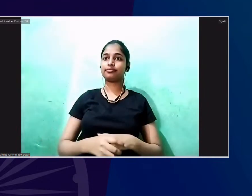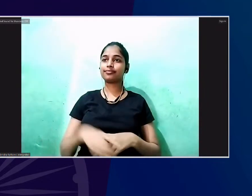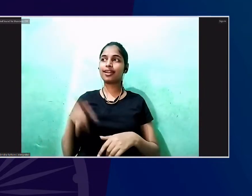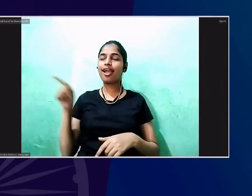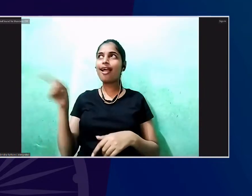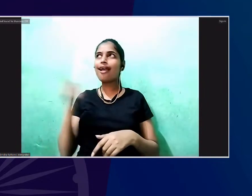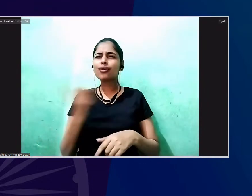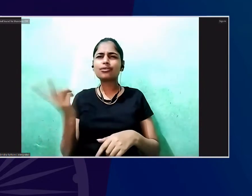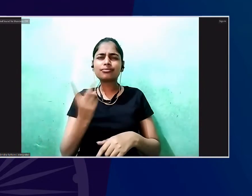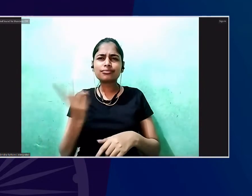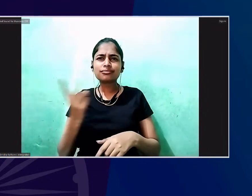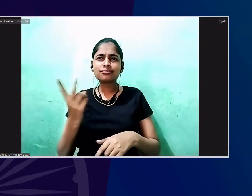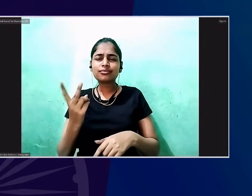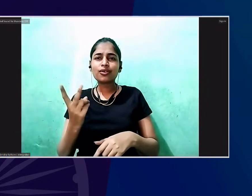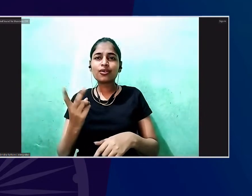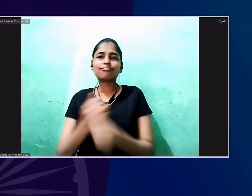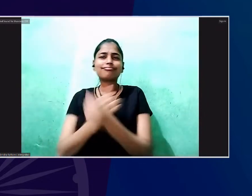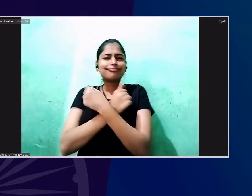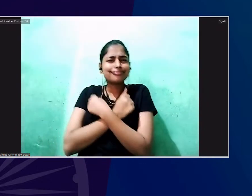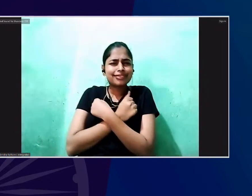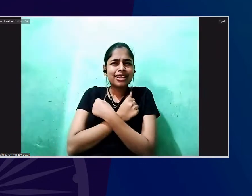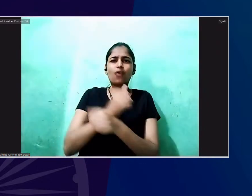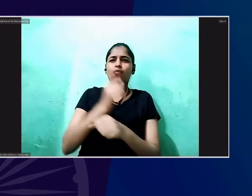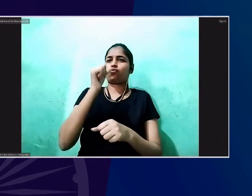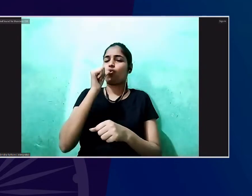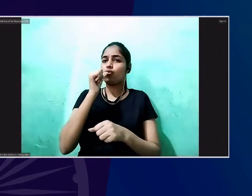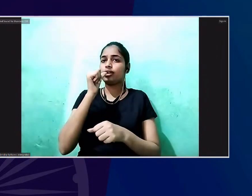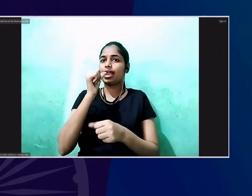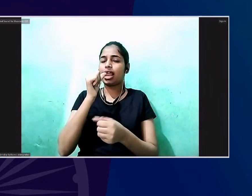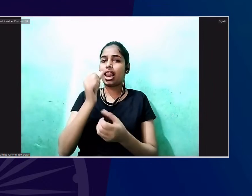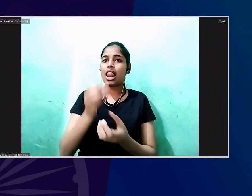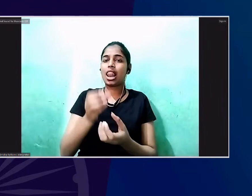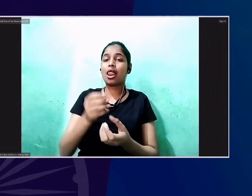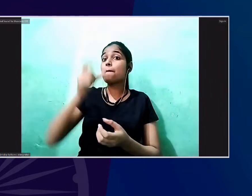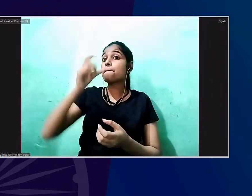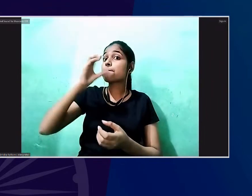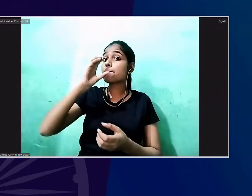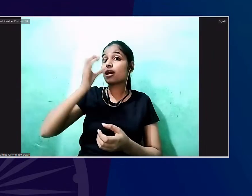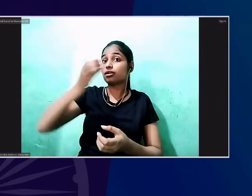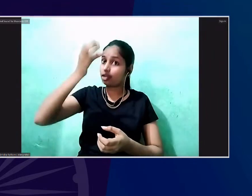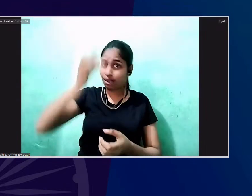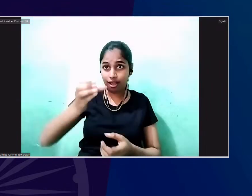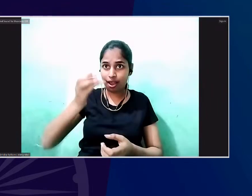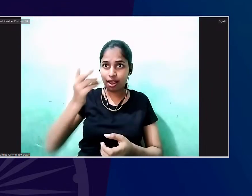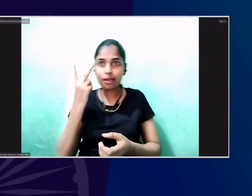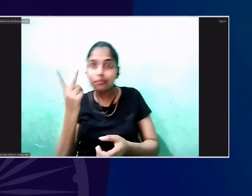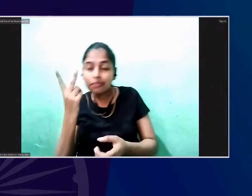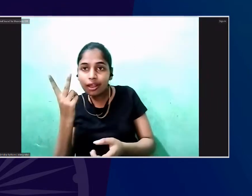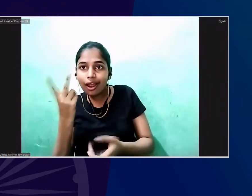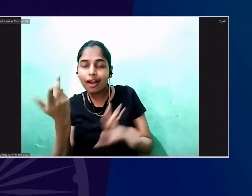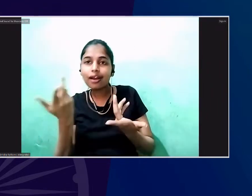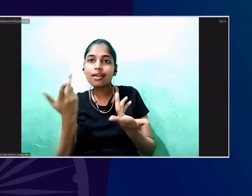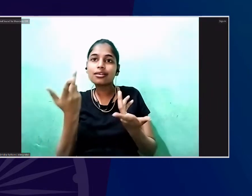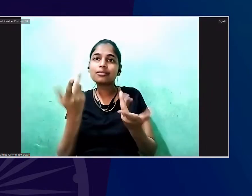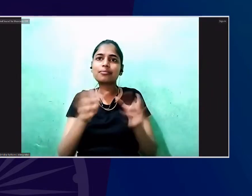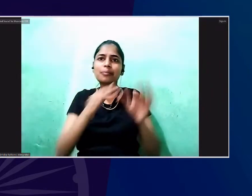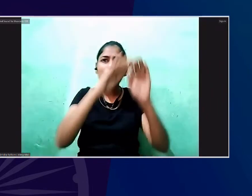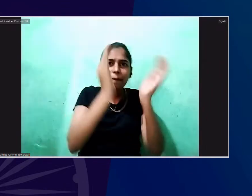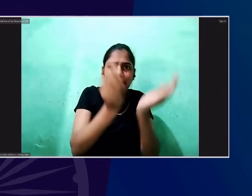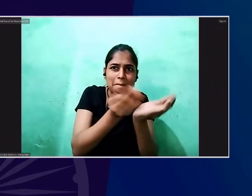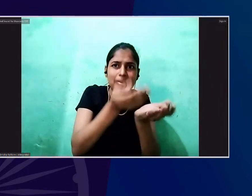पानी ग्लास में है, किसी बर्तन में है, टब में है, उसने उस पानी के